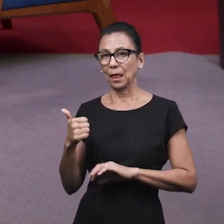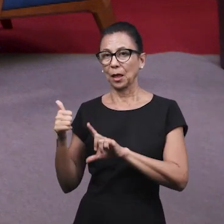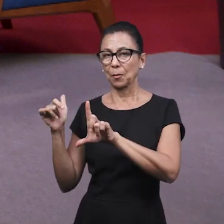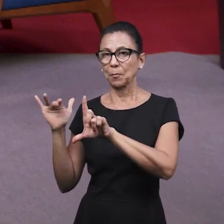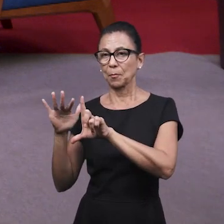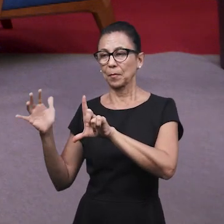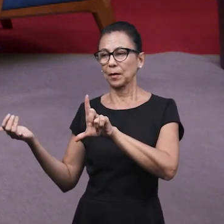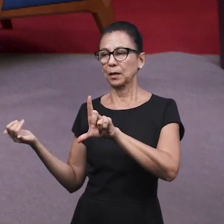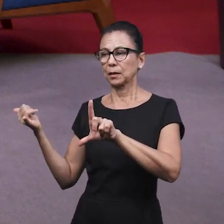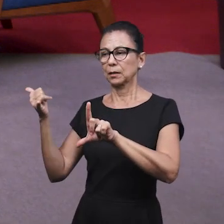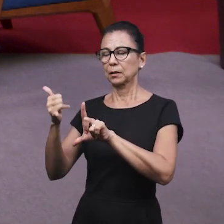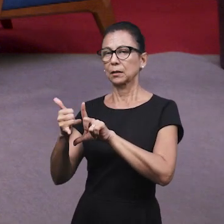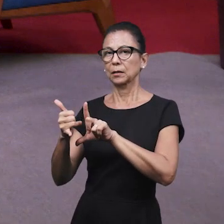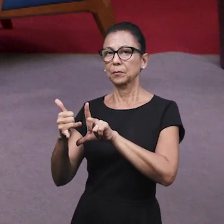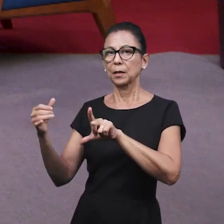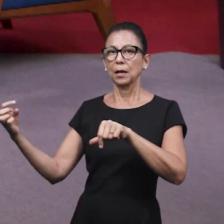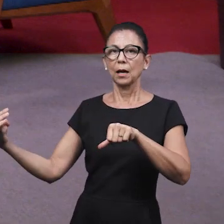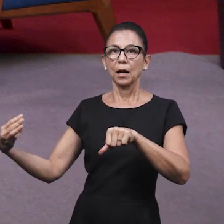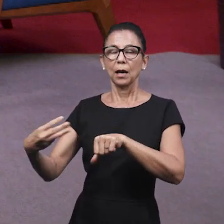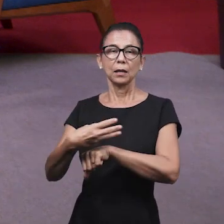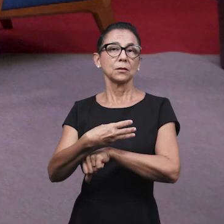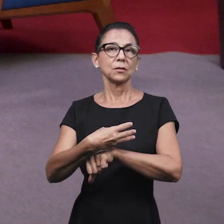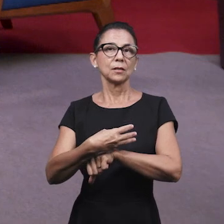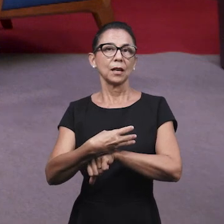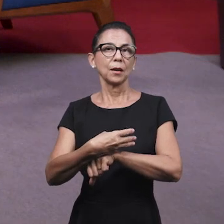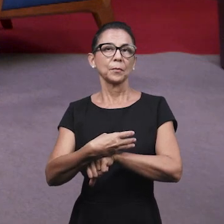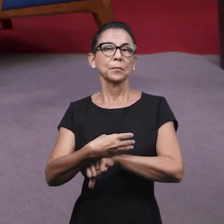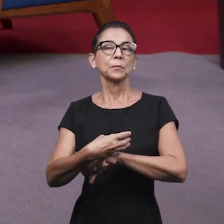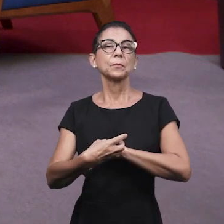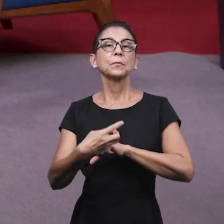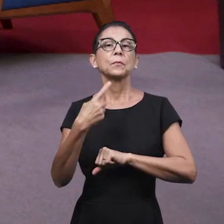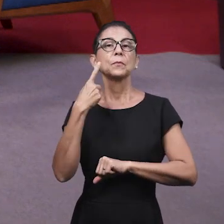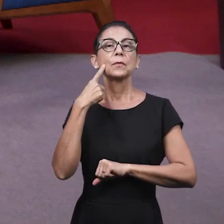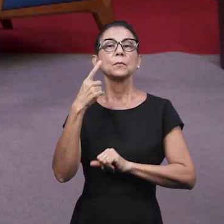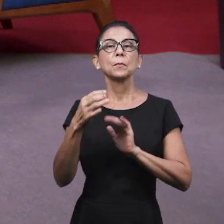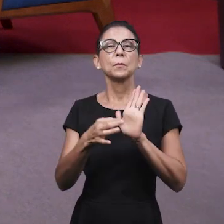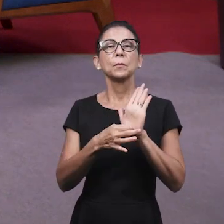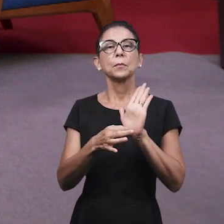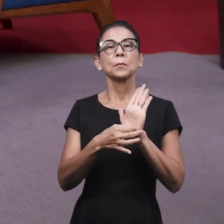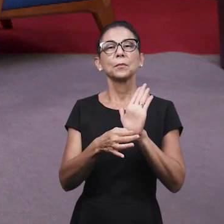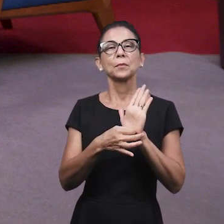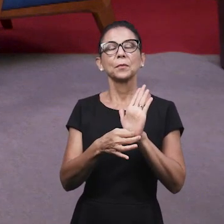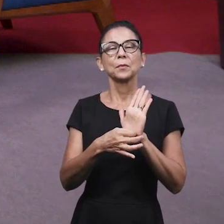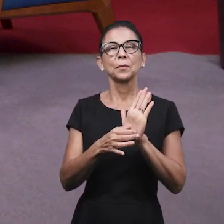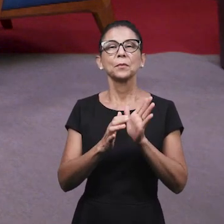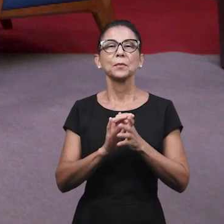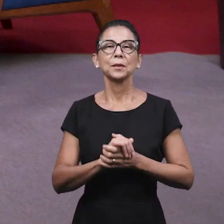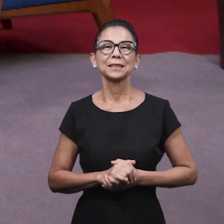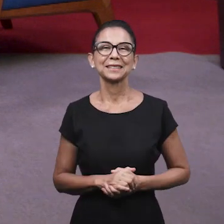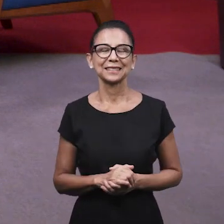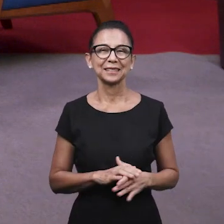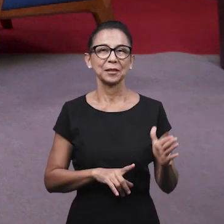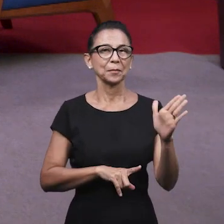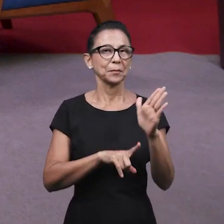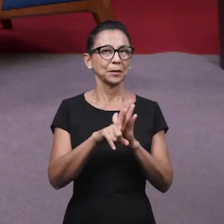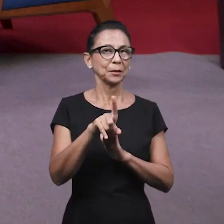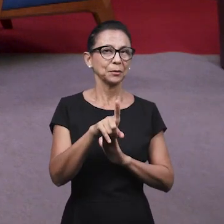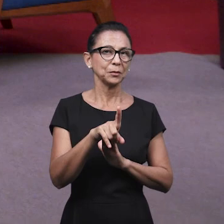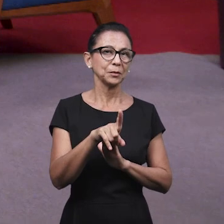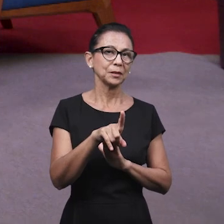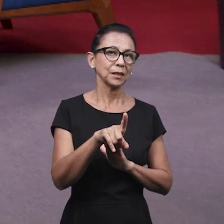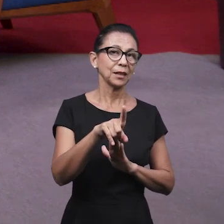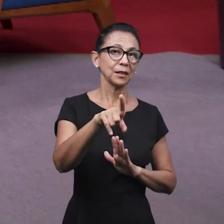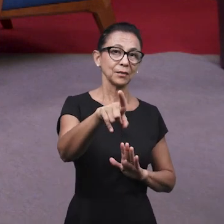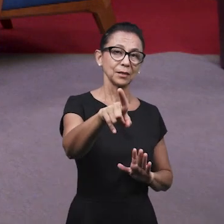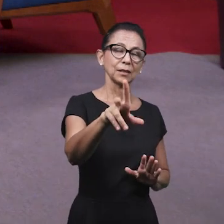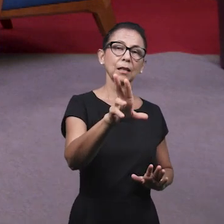dans WhatsApp, il y aura une suggestion, une question que nous avons mis, et vous allez répondre à cette question. Nous allons